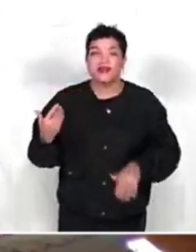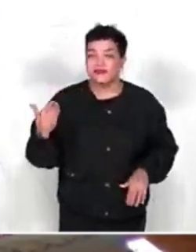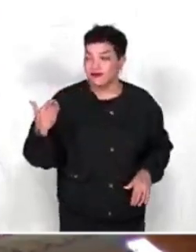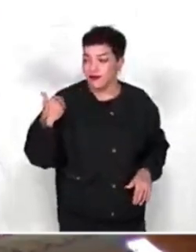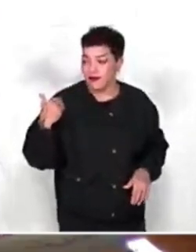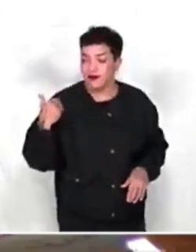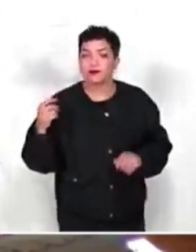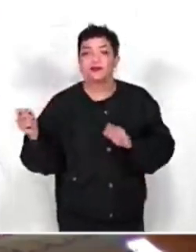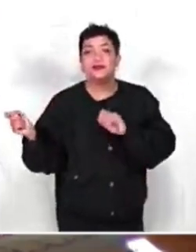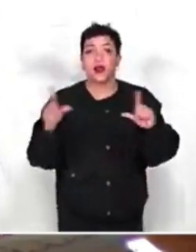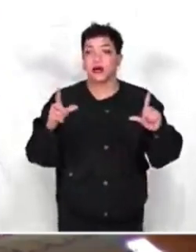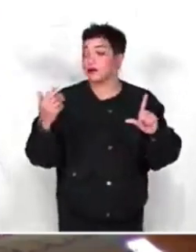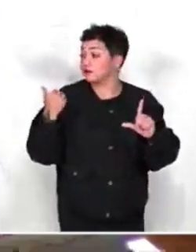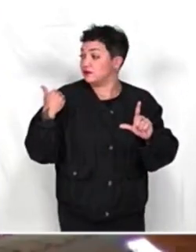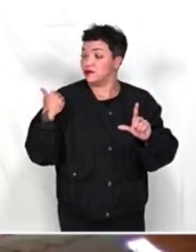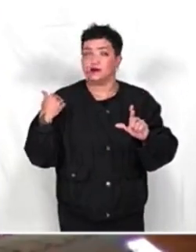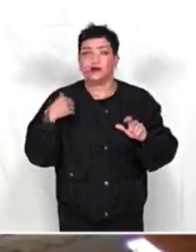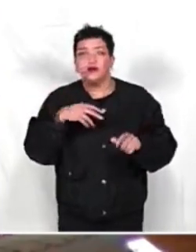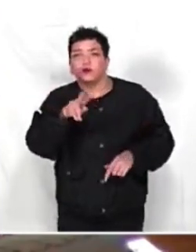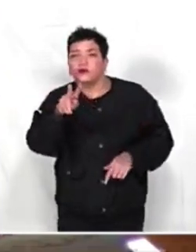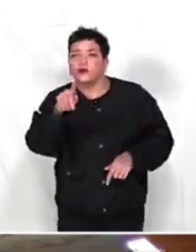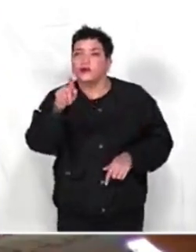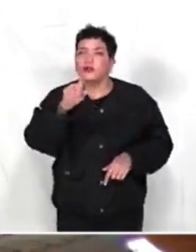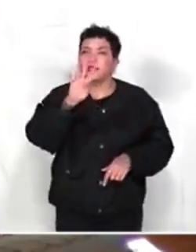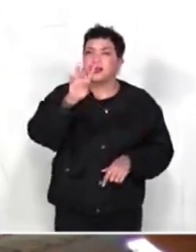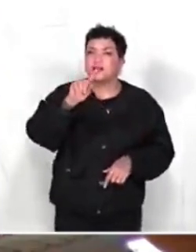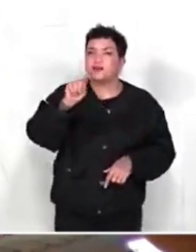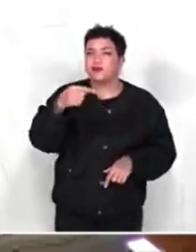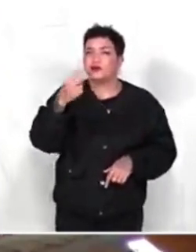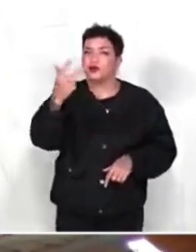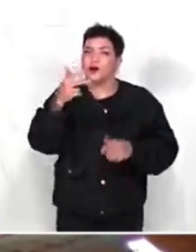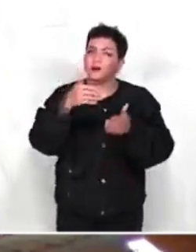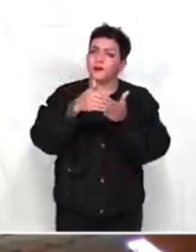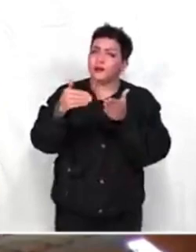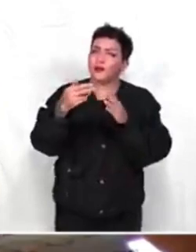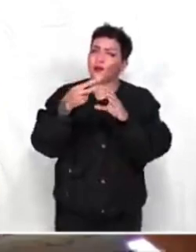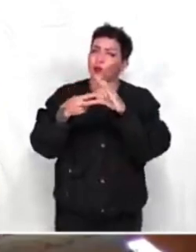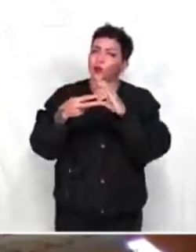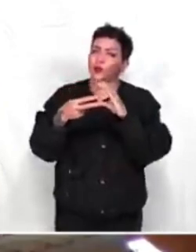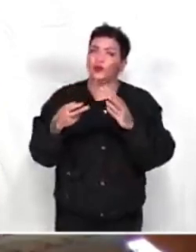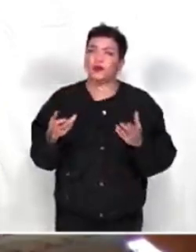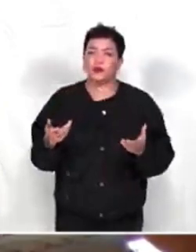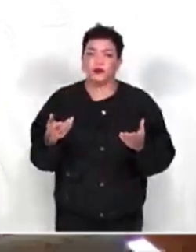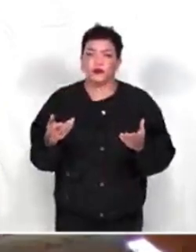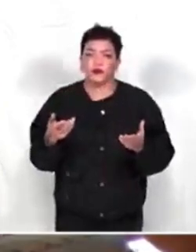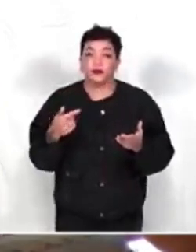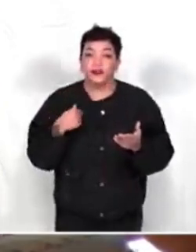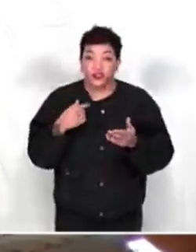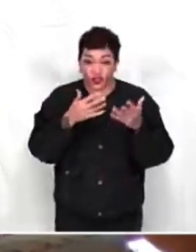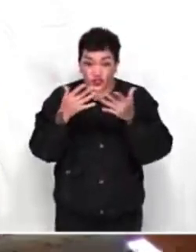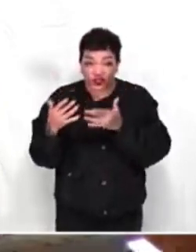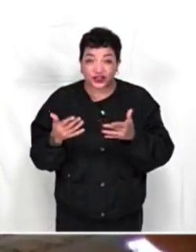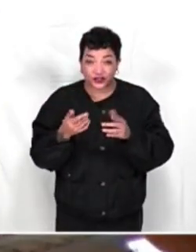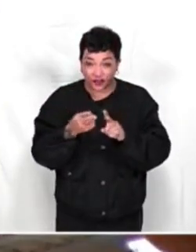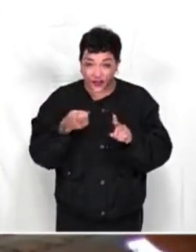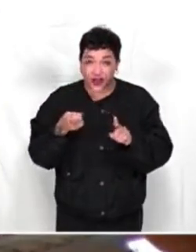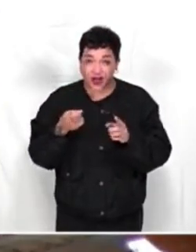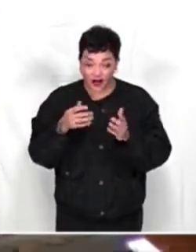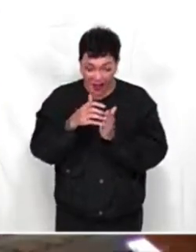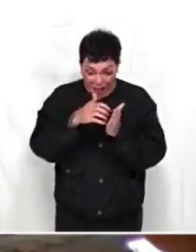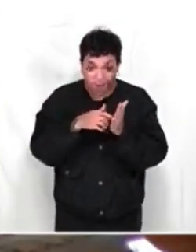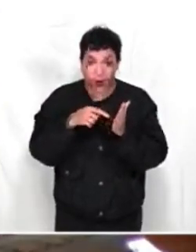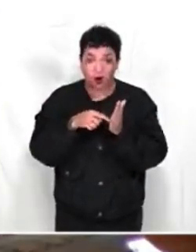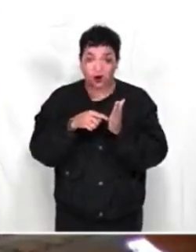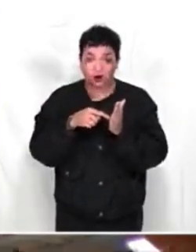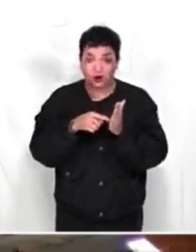slide présentée là, le montant était de 4,3 millions. Je rappelle que ces chiffres émanent du même document, l'un